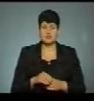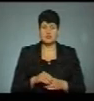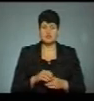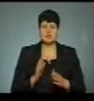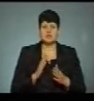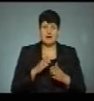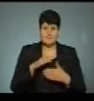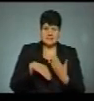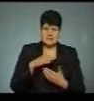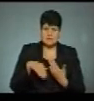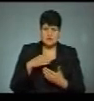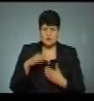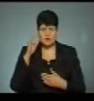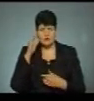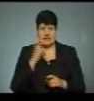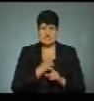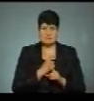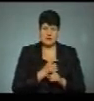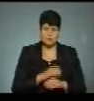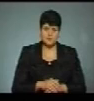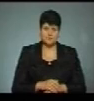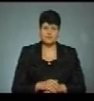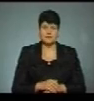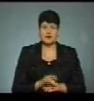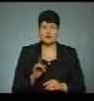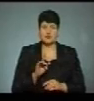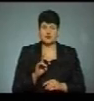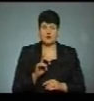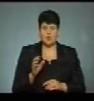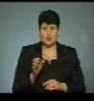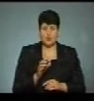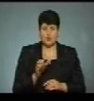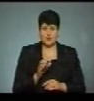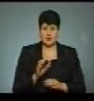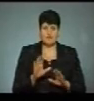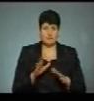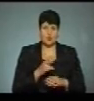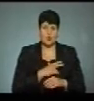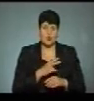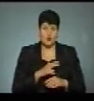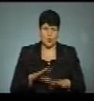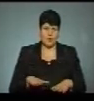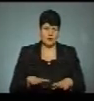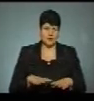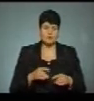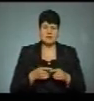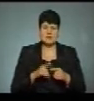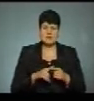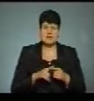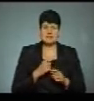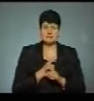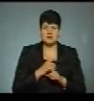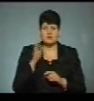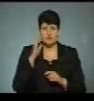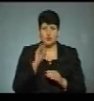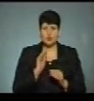змішування води та спирту, це якщо горілка, а в випадку з коньяком це змішувалося спирт з водою